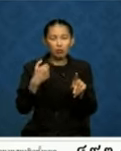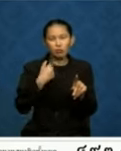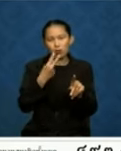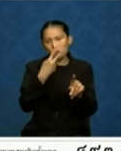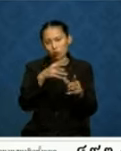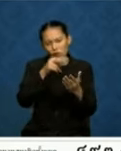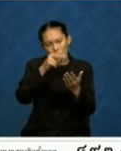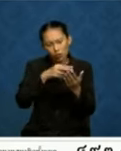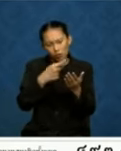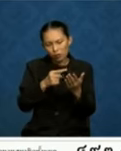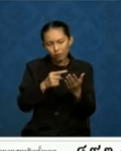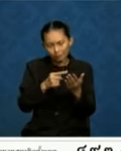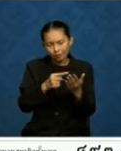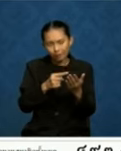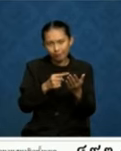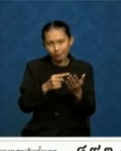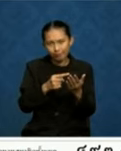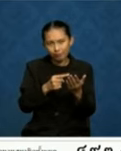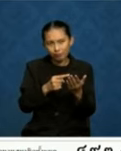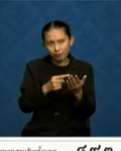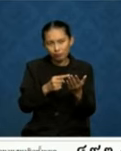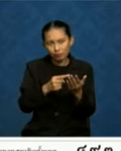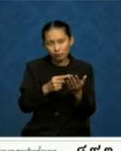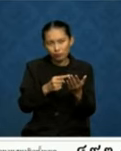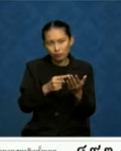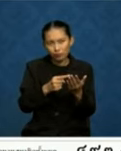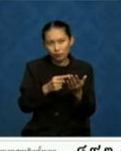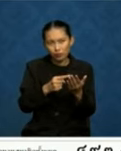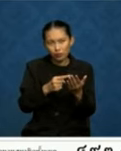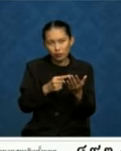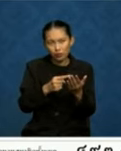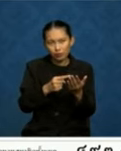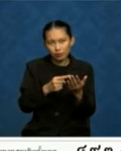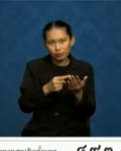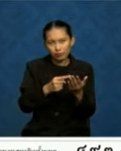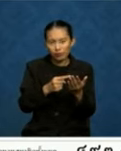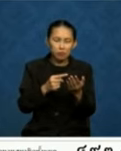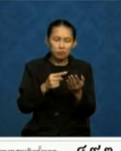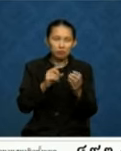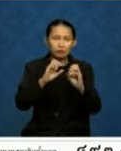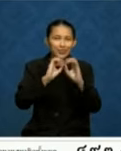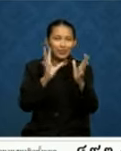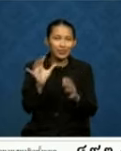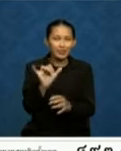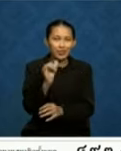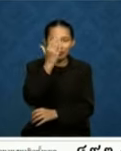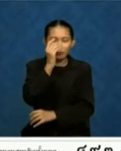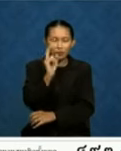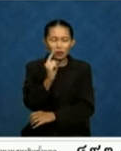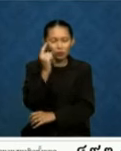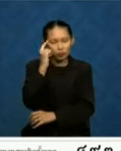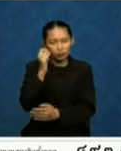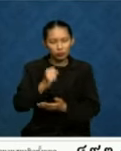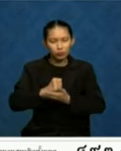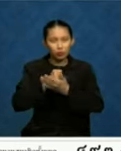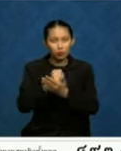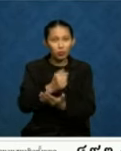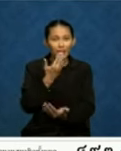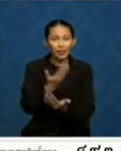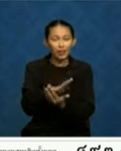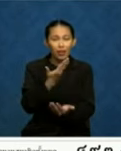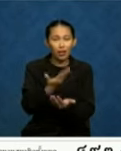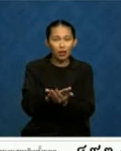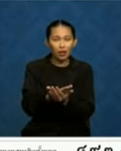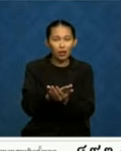แล้วก็ยังเป็นรูปธรรมยังไม่เป็นว่าทำไมชัดเจนนะครับว่าจะช่วยให้ราค